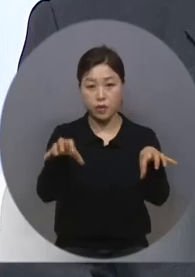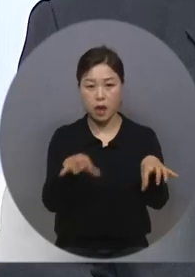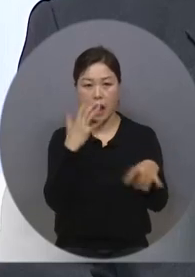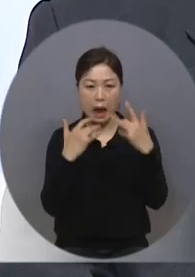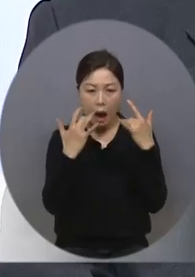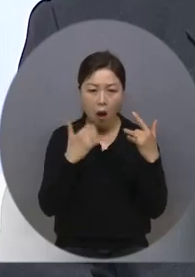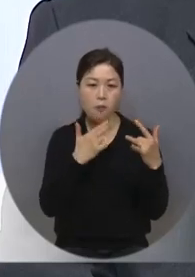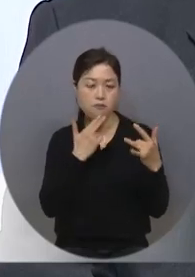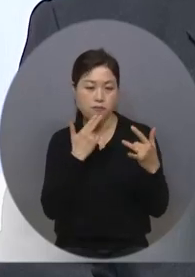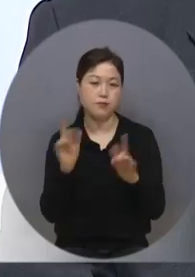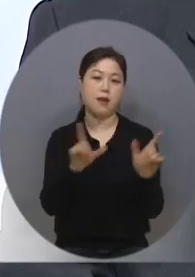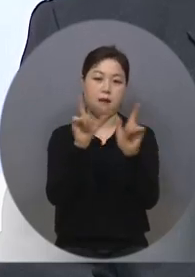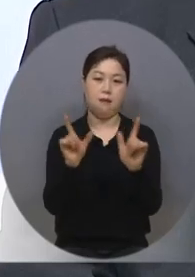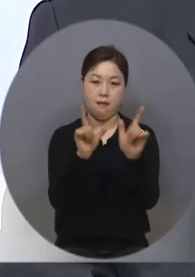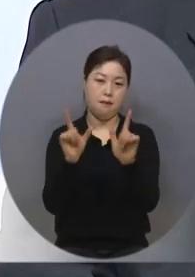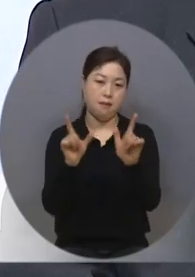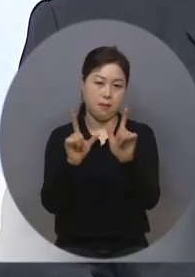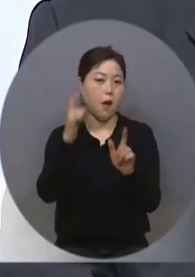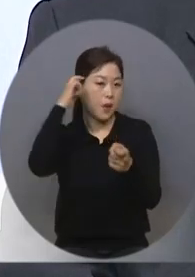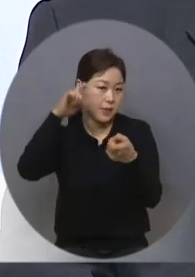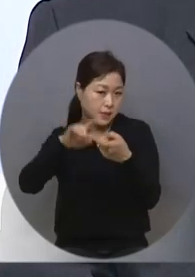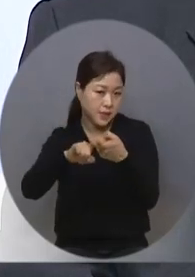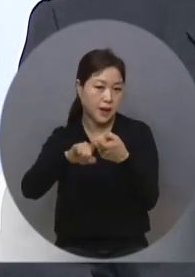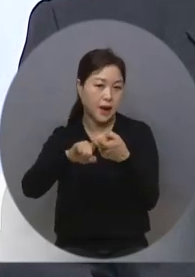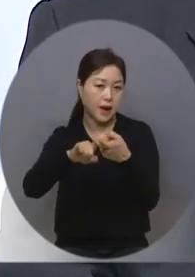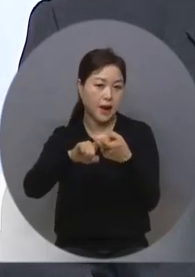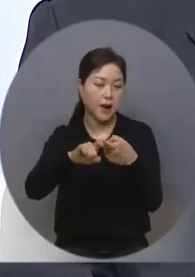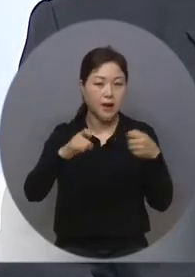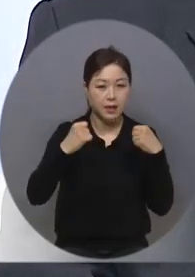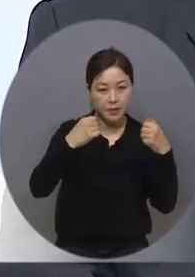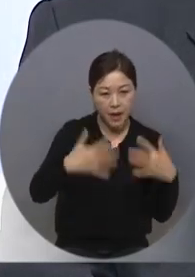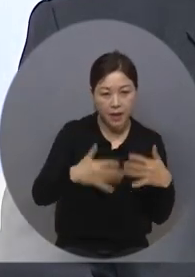삶을 살아가도록 관심과 지원하는 약자의